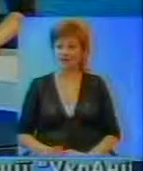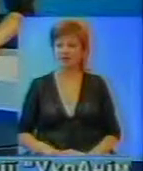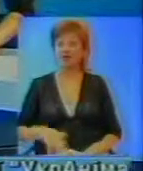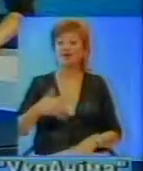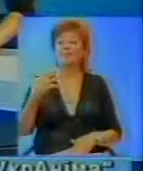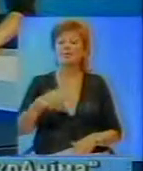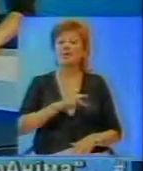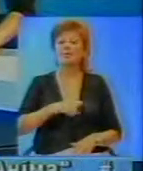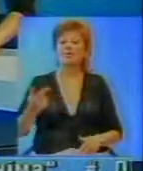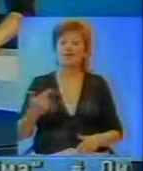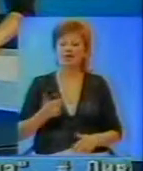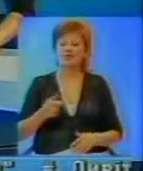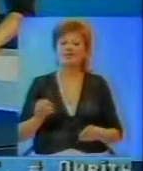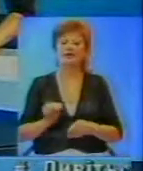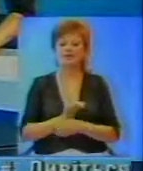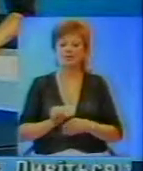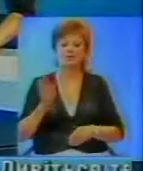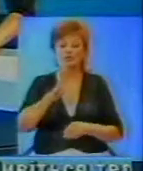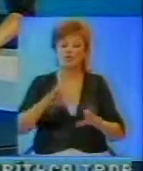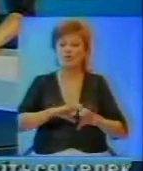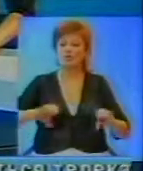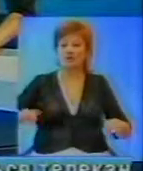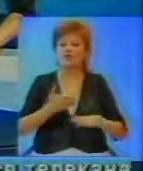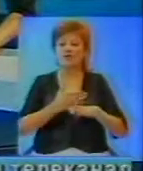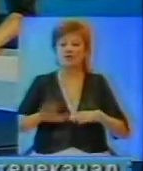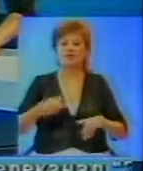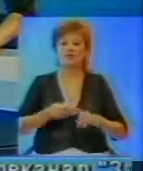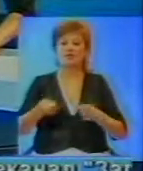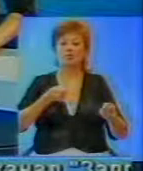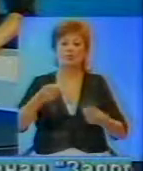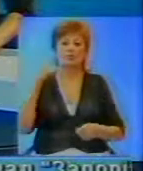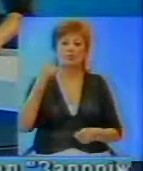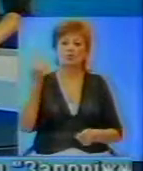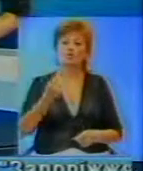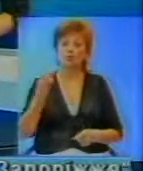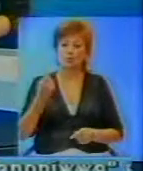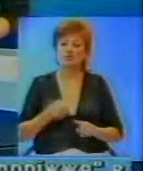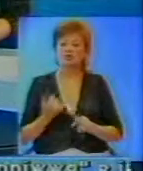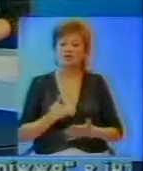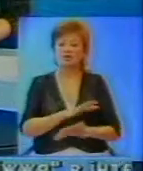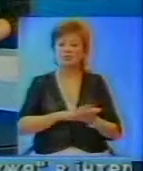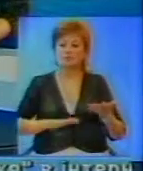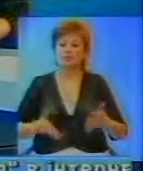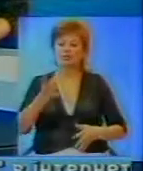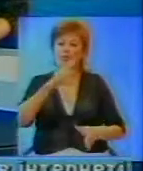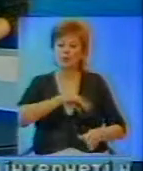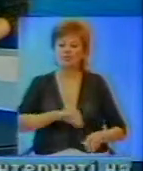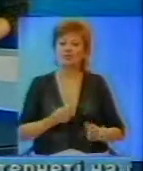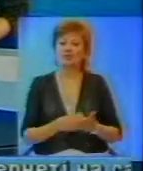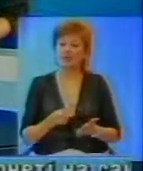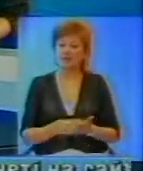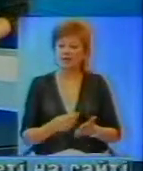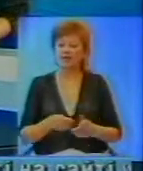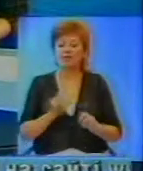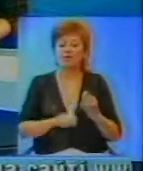50 мільйонів гривень на ремонт мереж водогонів цьогоріг виділив уряд для Запорізької області. Нині триває освоєння коштів та перевірка